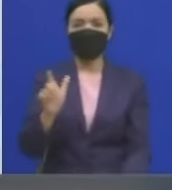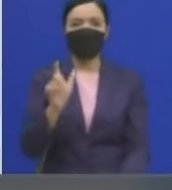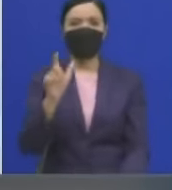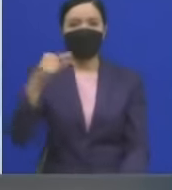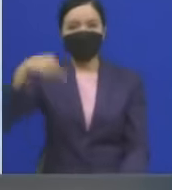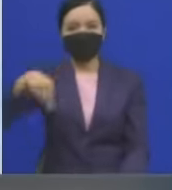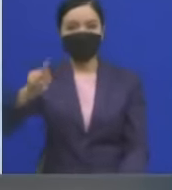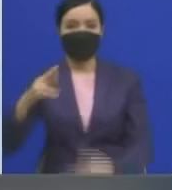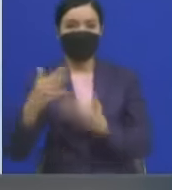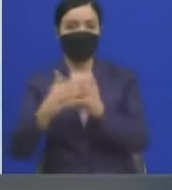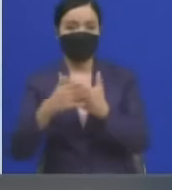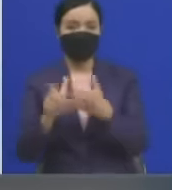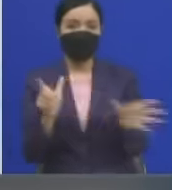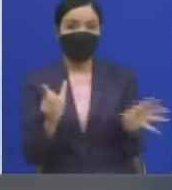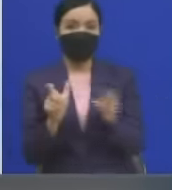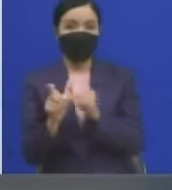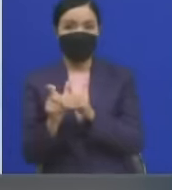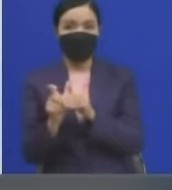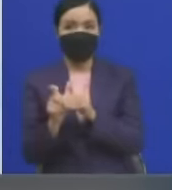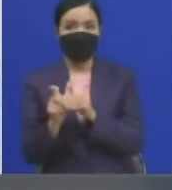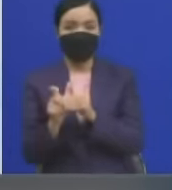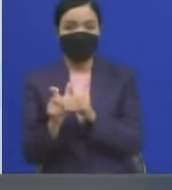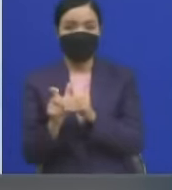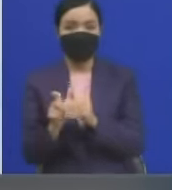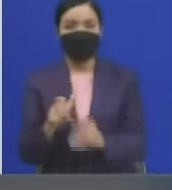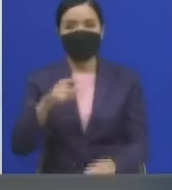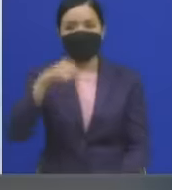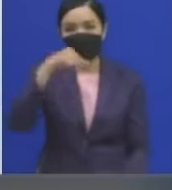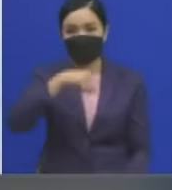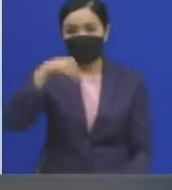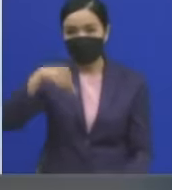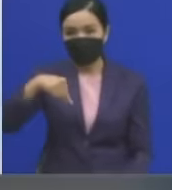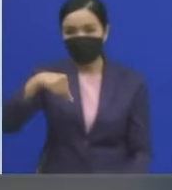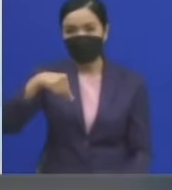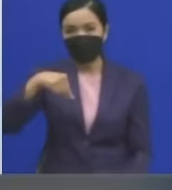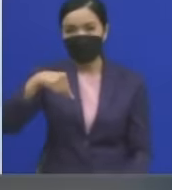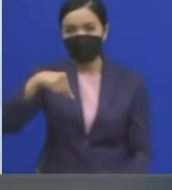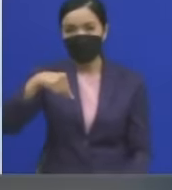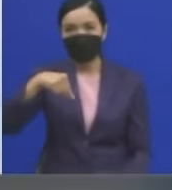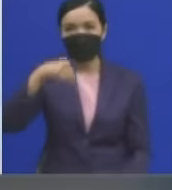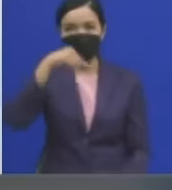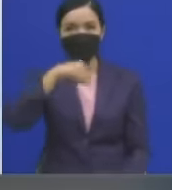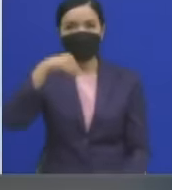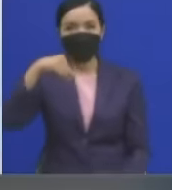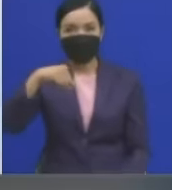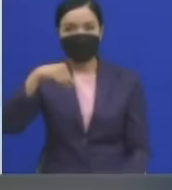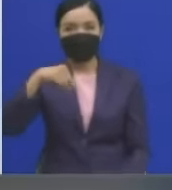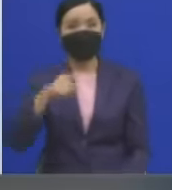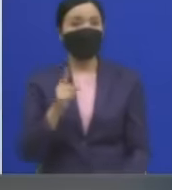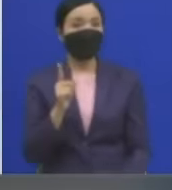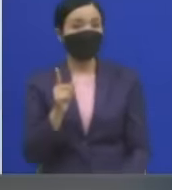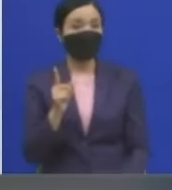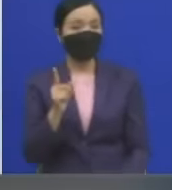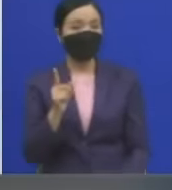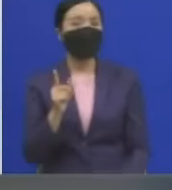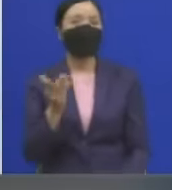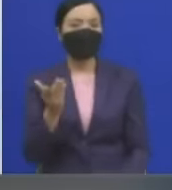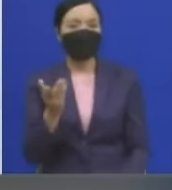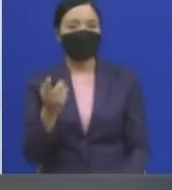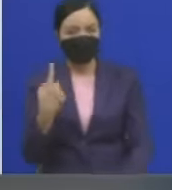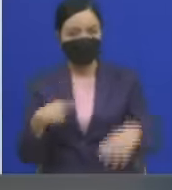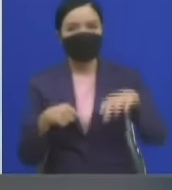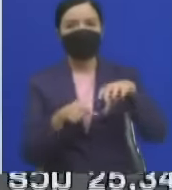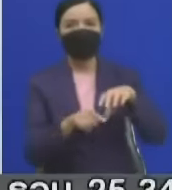QR code นะคิวเข้าแอป QQ นะแล้วหลังจากนั้นก็ไปตามที่มีการระบุเอาไว้น